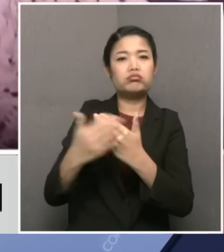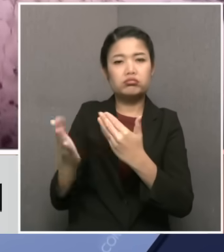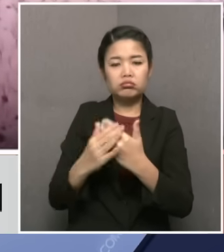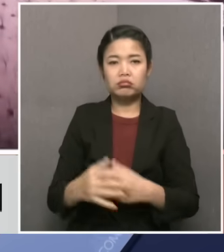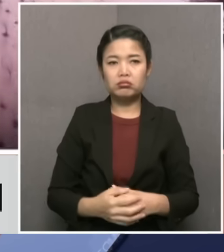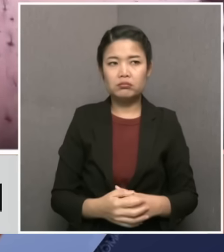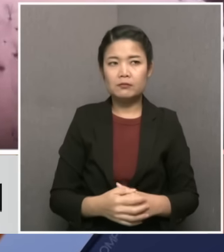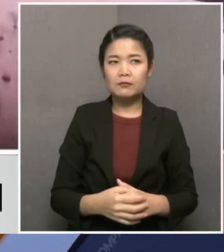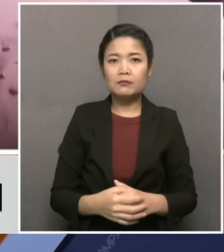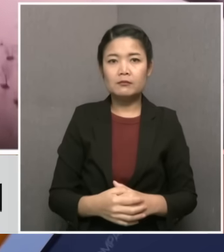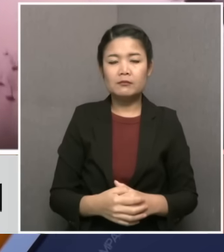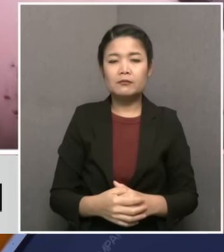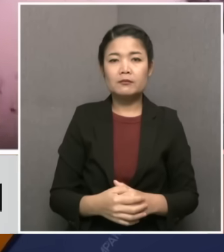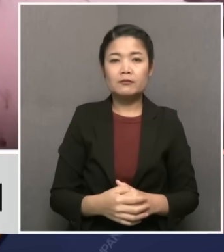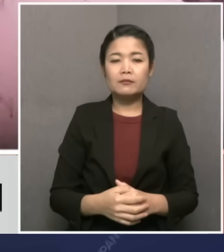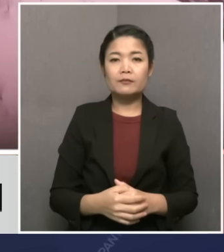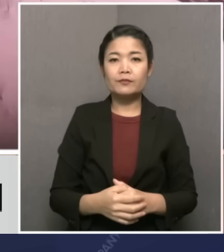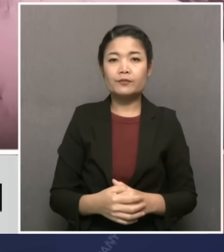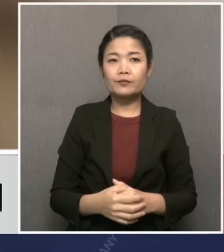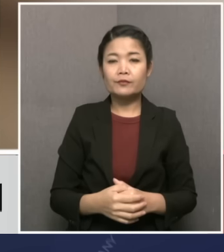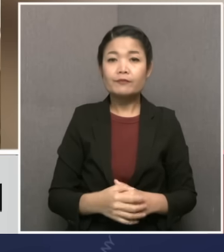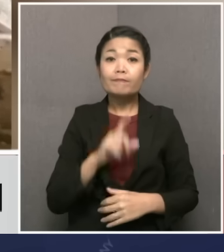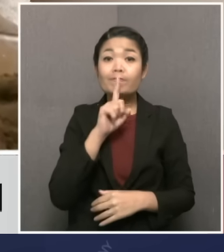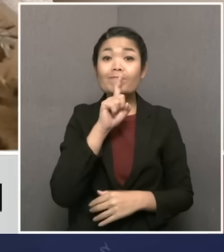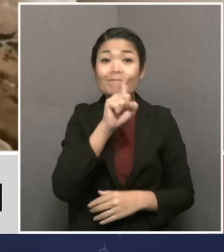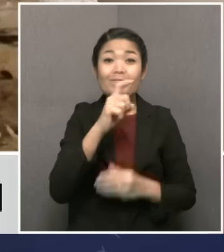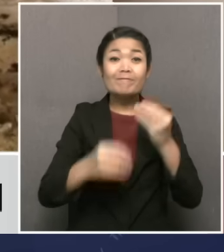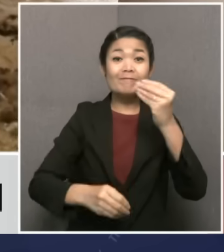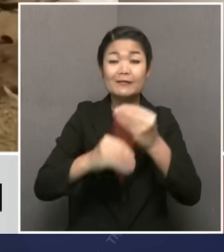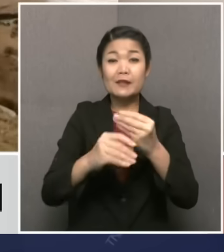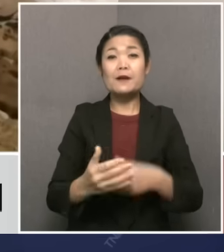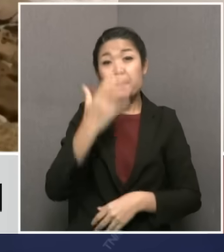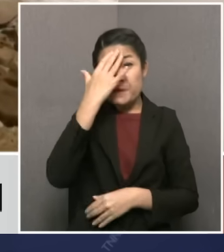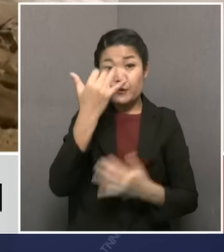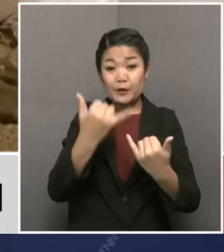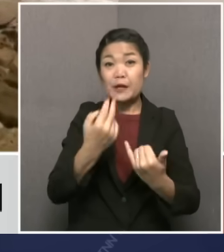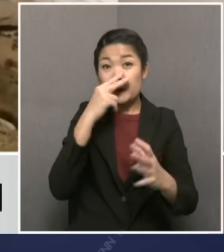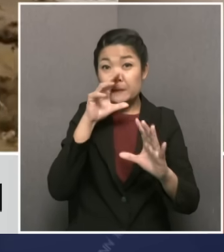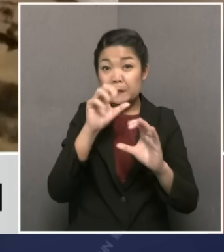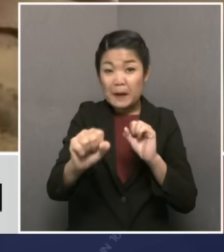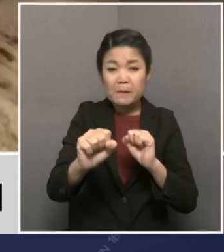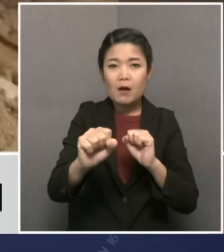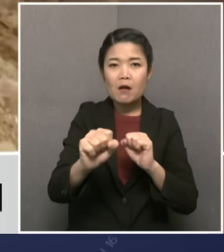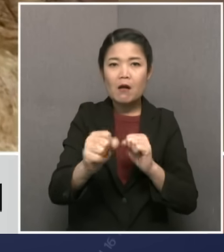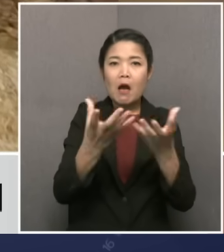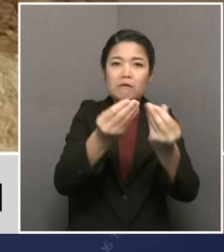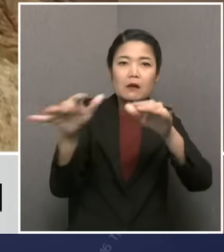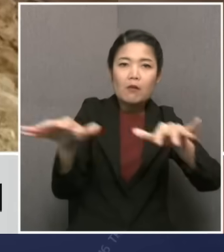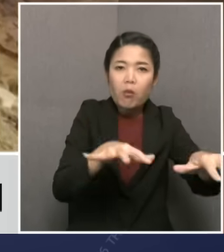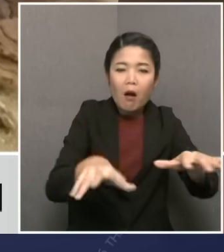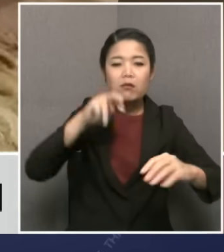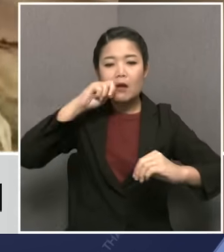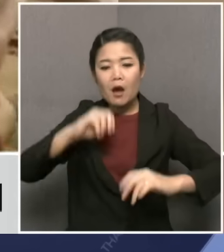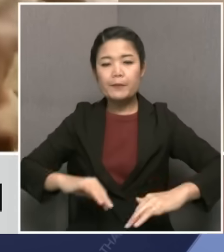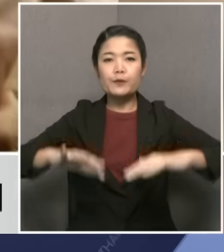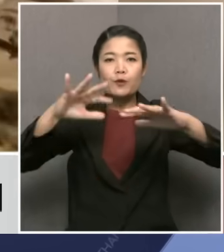นี้เบื้องต้นเป็นอย่างนั้นนะครับ ครับผมถ้าอย่างนั้นถามอาจารย์ต่อเลยนะคะเพราะว่าในช่วงนี้เราจะเห็นว่าภัยพิบัติเกิดขึ้นทั่วโลกมากจริงๆนะคะเริ่มมาตั้ง